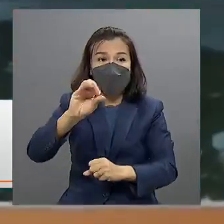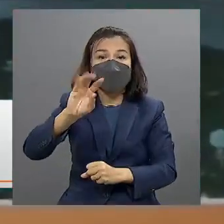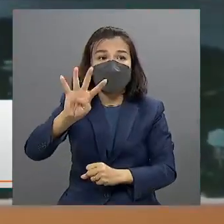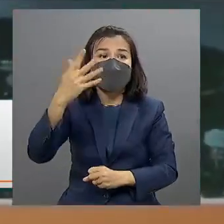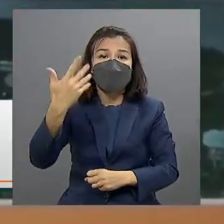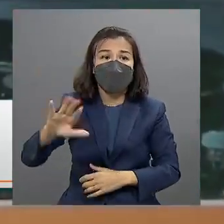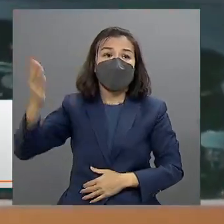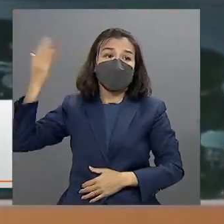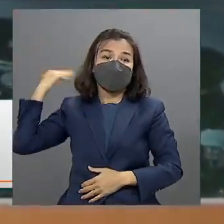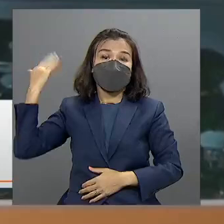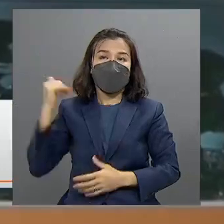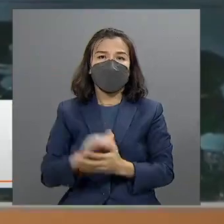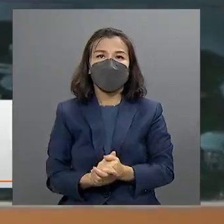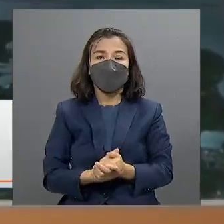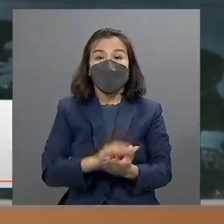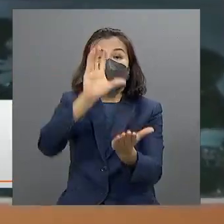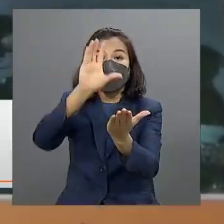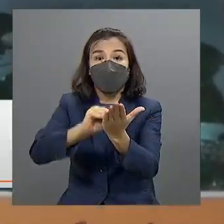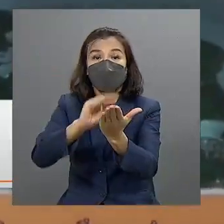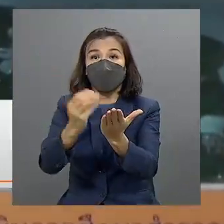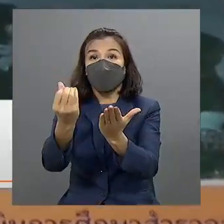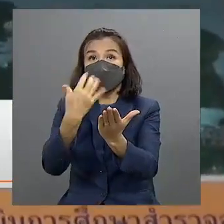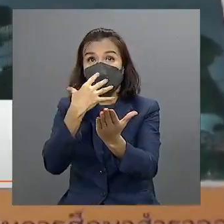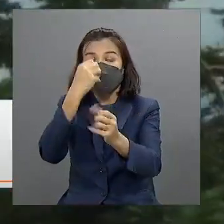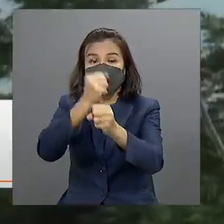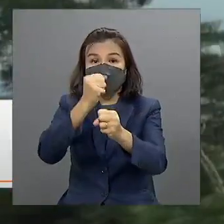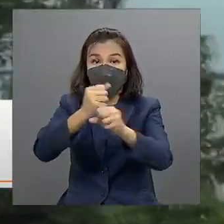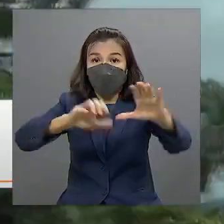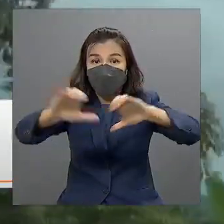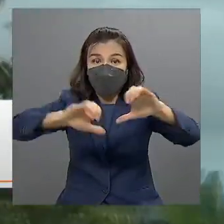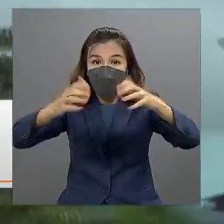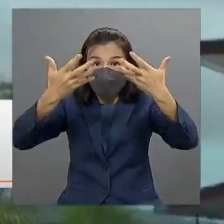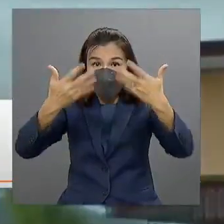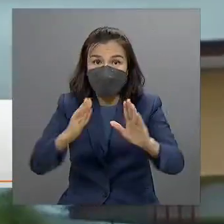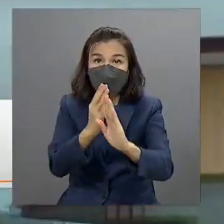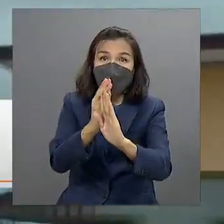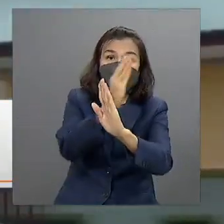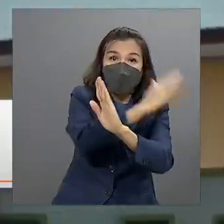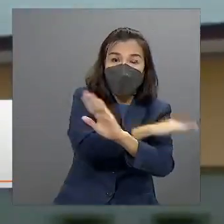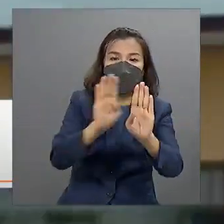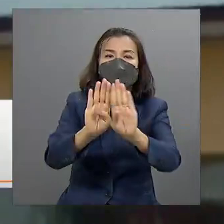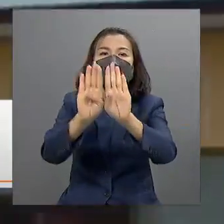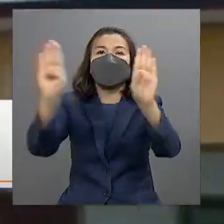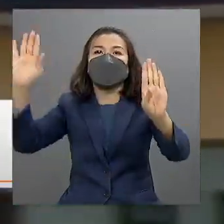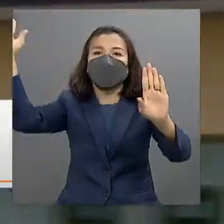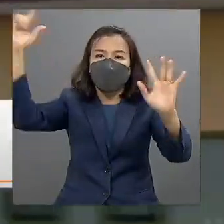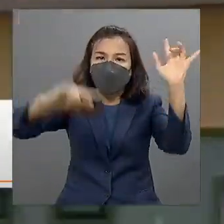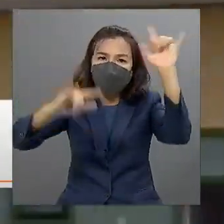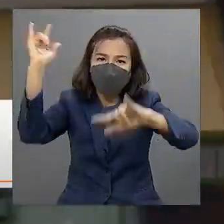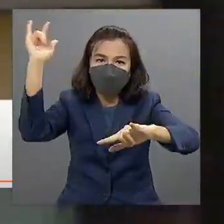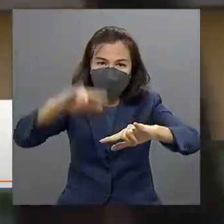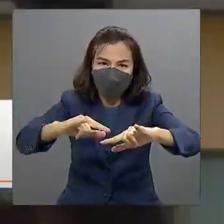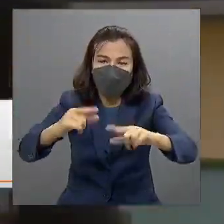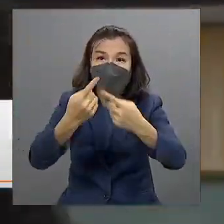งานระบุชัดว่การดำนนะการต่ๆต้องแล้วเสรจก่อนเปิดใช้สนามบินในส่วพัทธนาแต่จถปลายปี